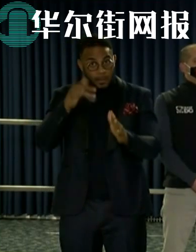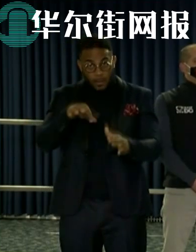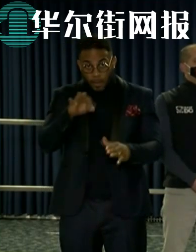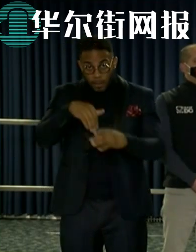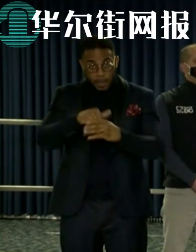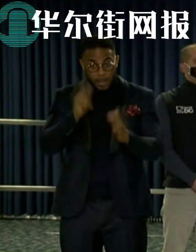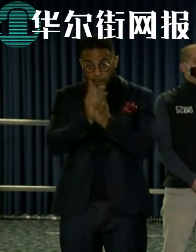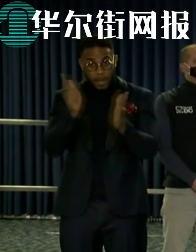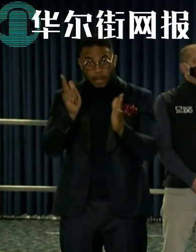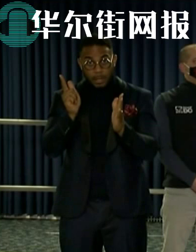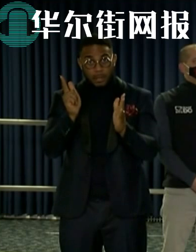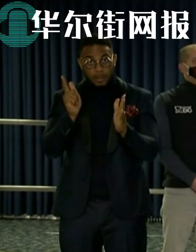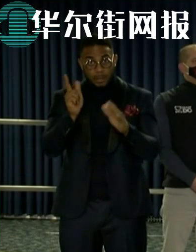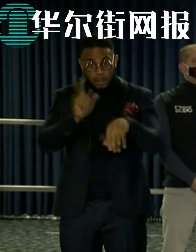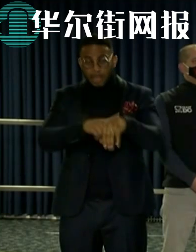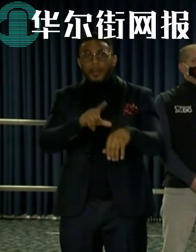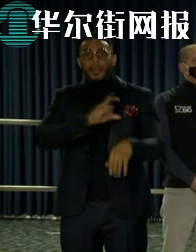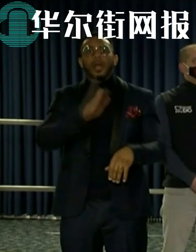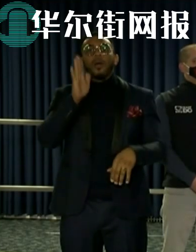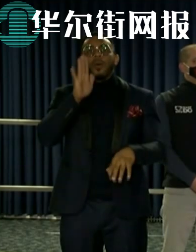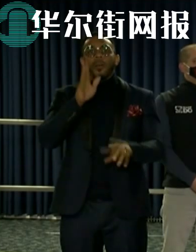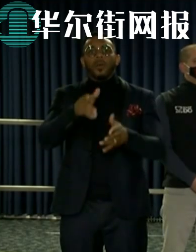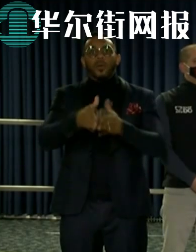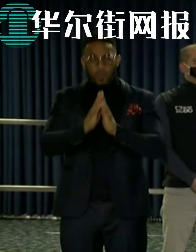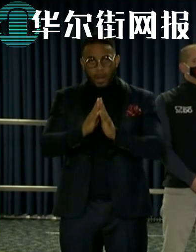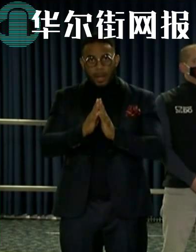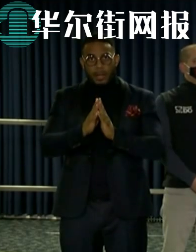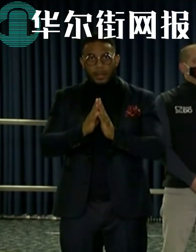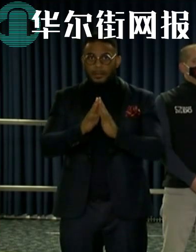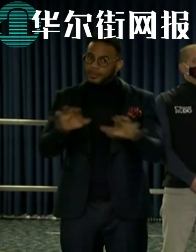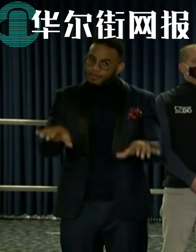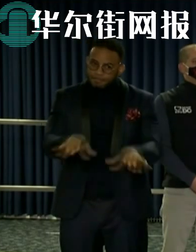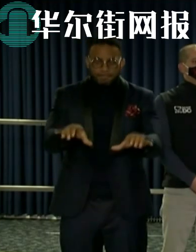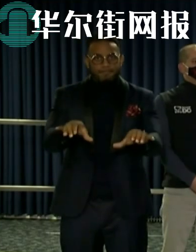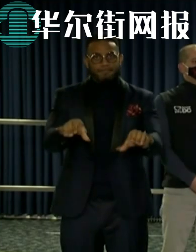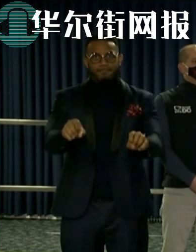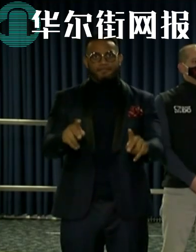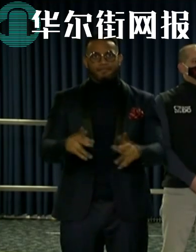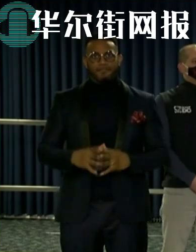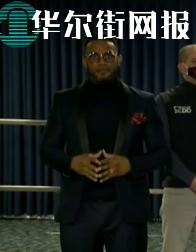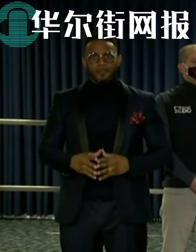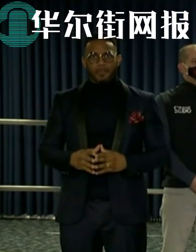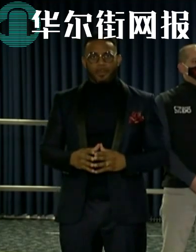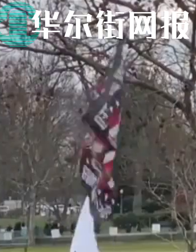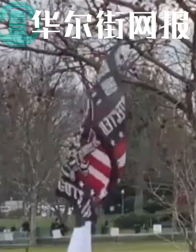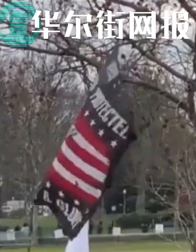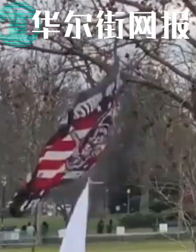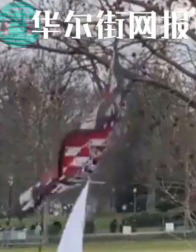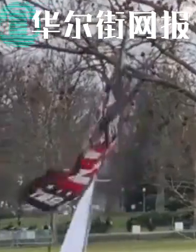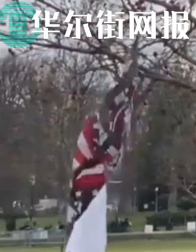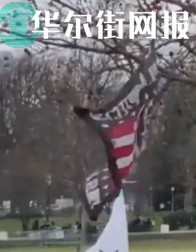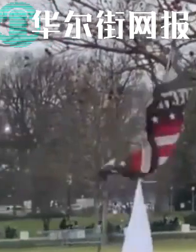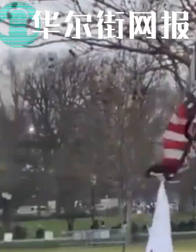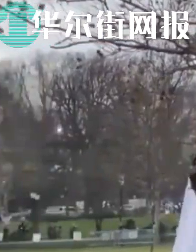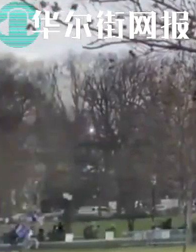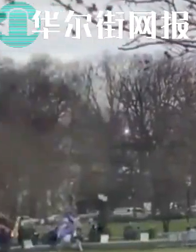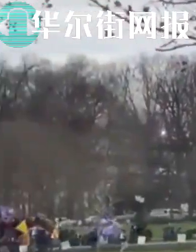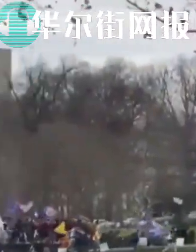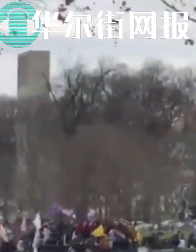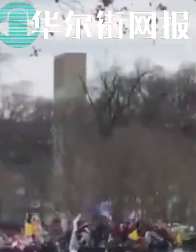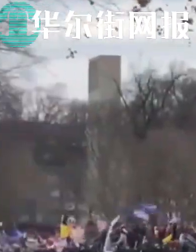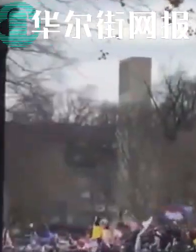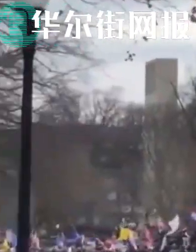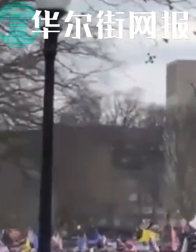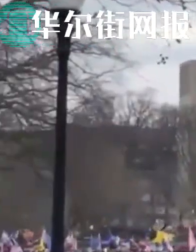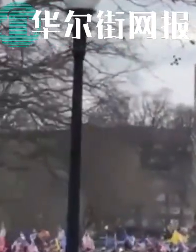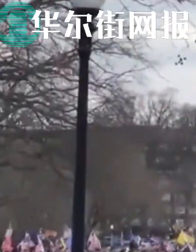文的通知，他表示将辞职。他说，国会警察高层领导力出现了失误。他补充表示，其他联邦机构也应该为国